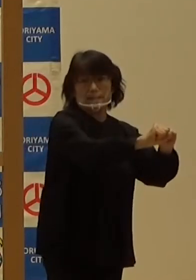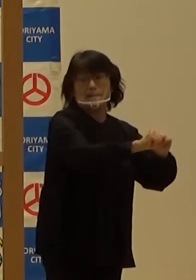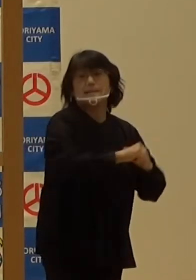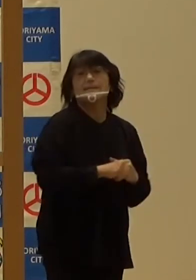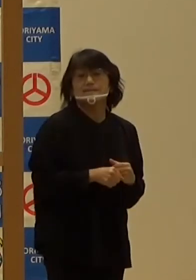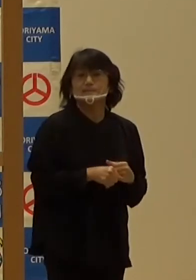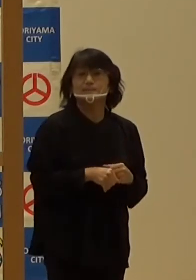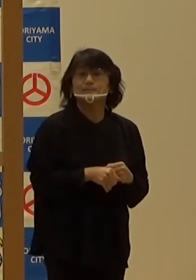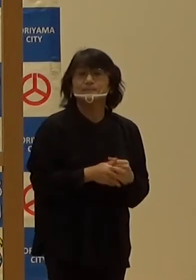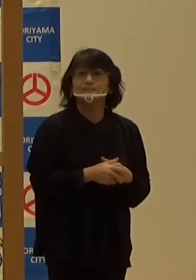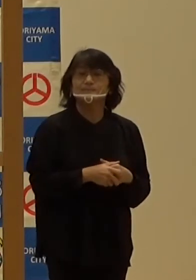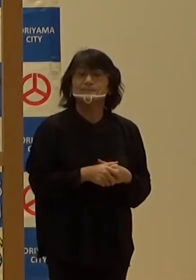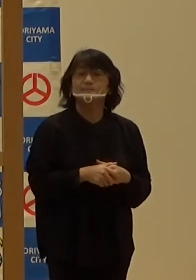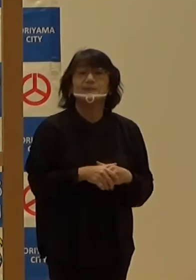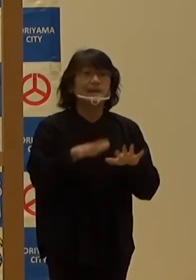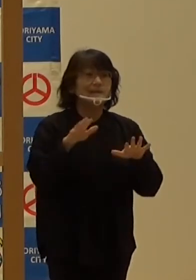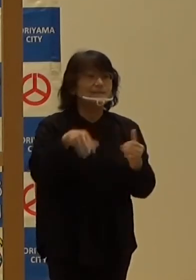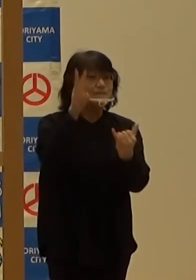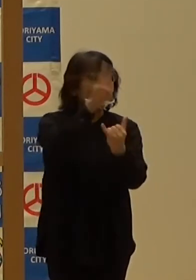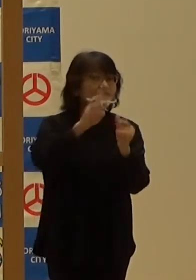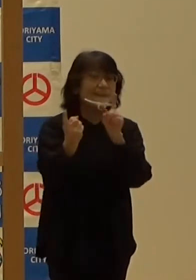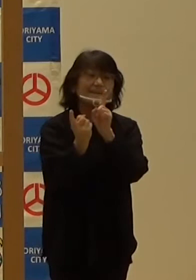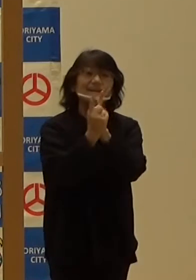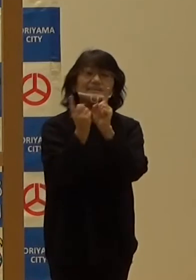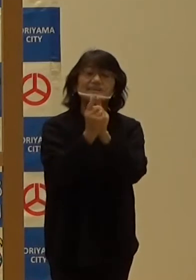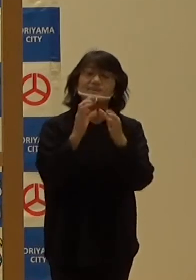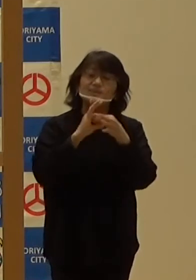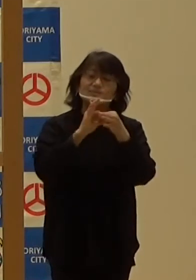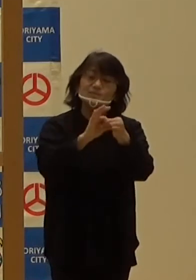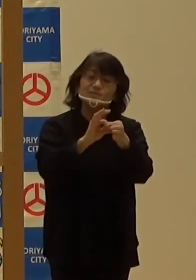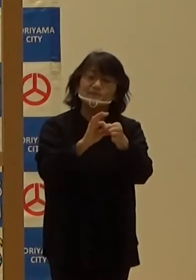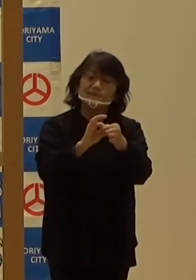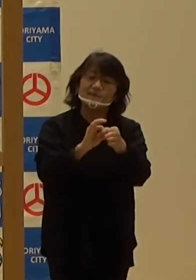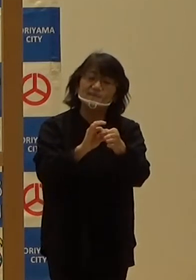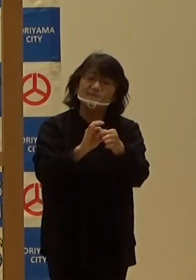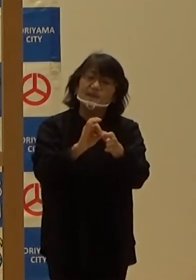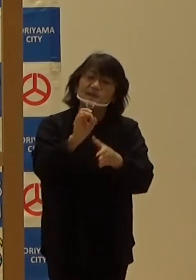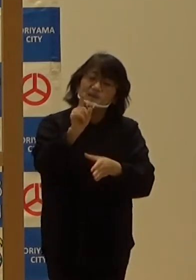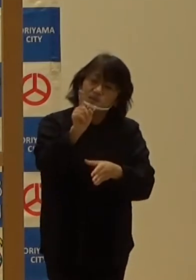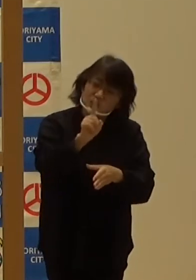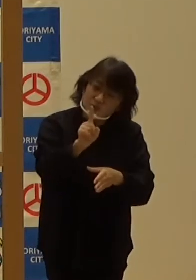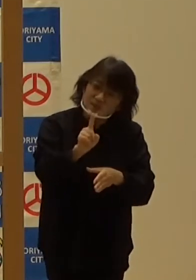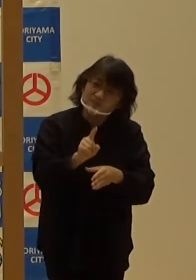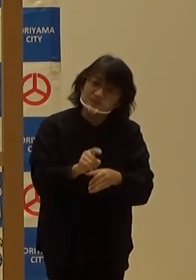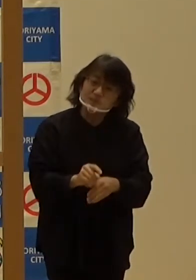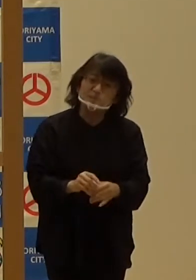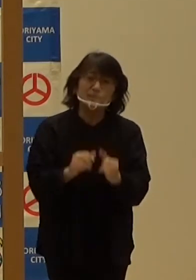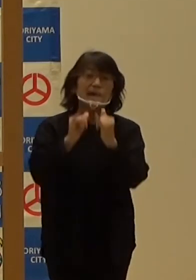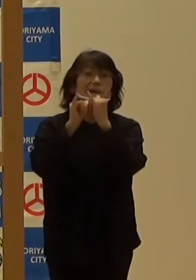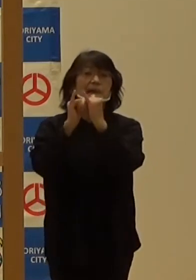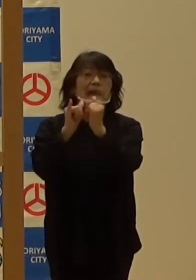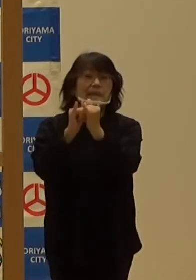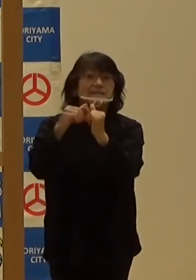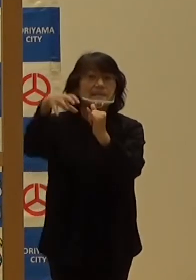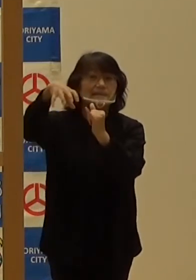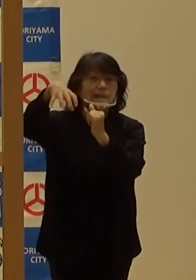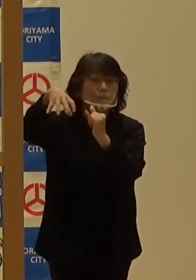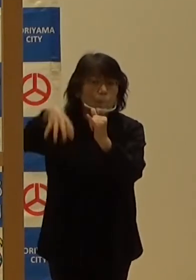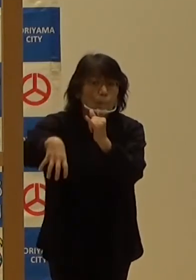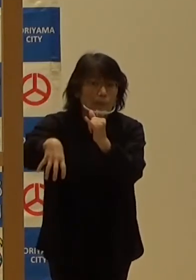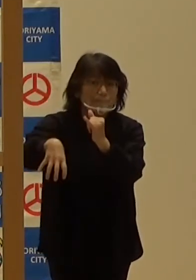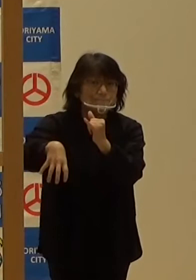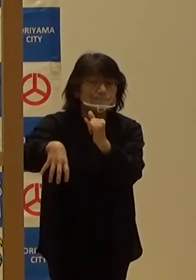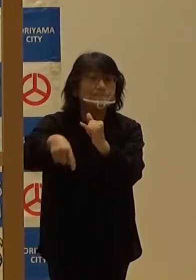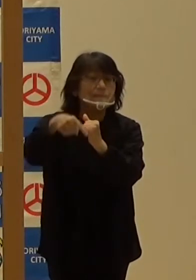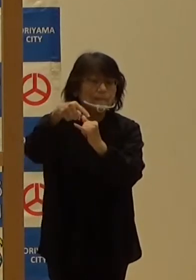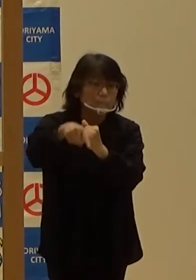ので、今災害対策についてどうかということは、この海鮮山公園のほかと東側のです